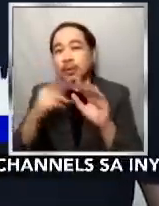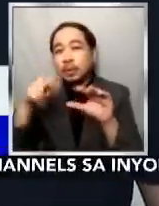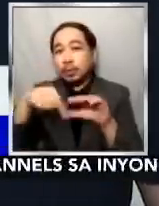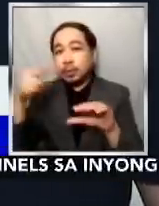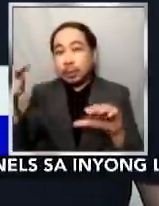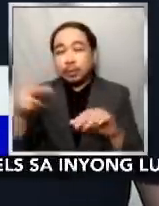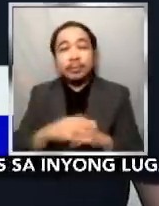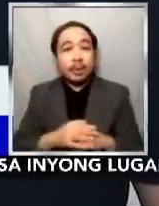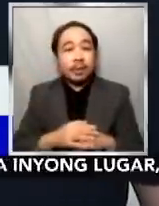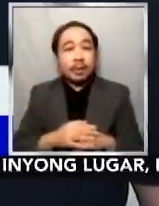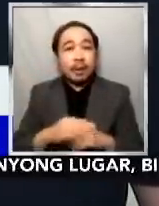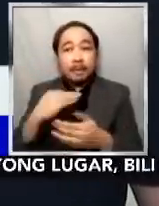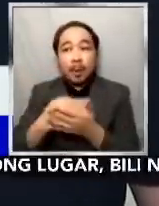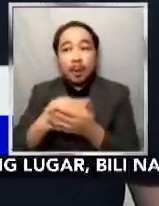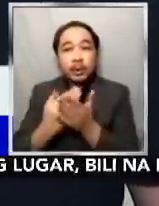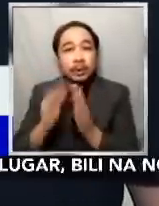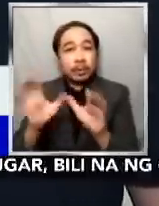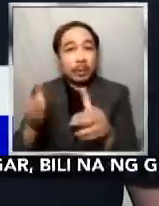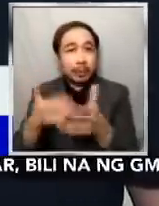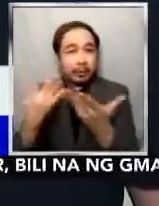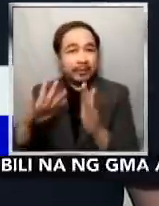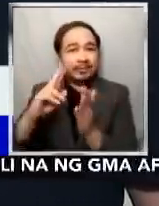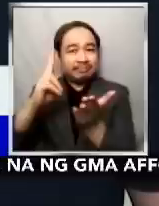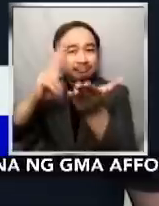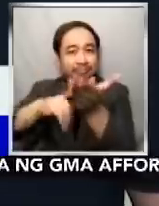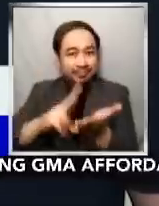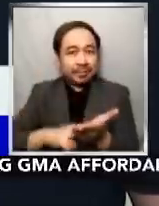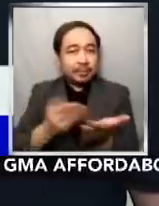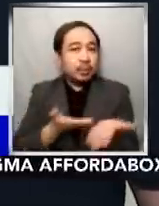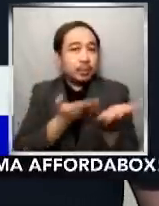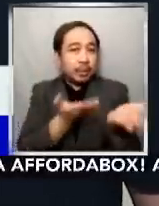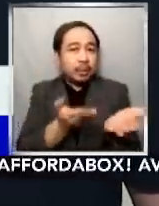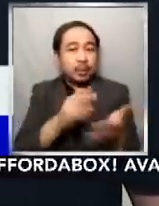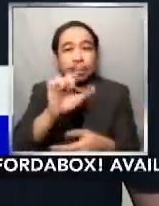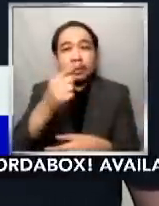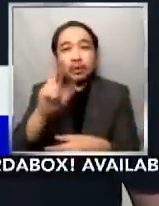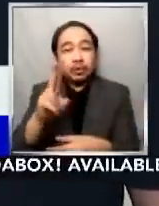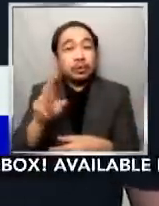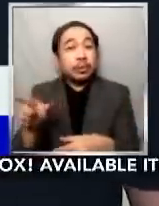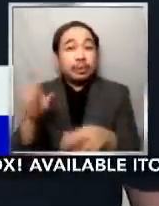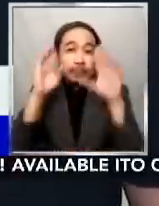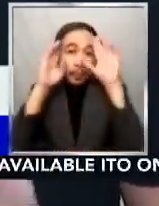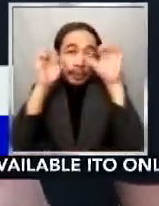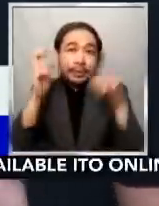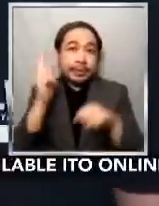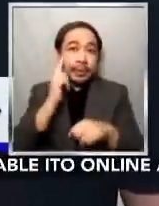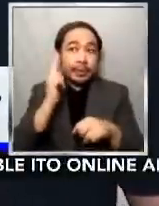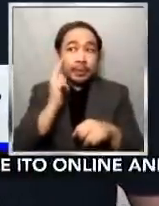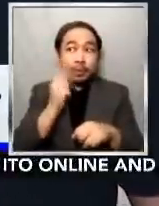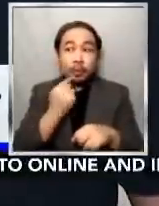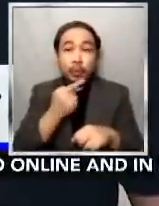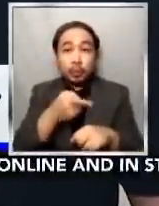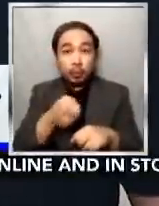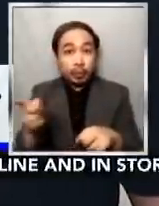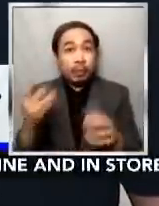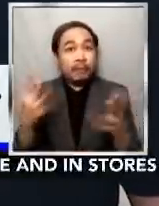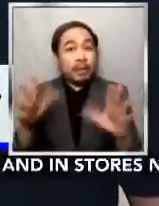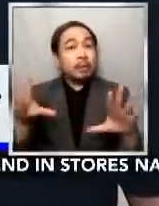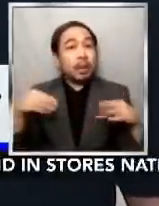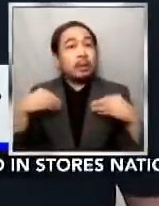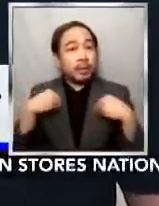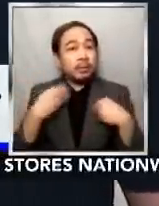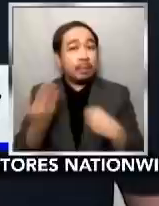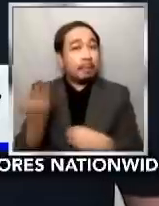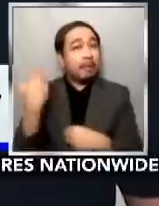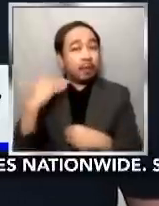ang pondo para ibigay sa mga LGU. Ayon kay Pangulong Rodrigo Duterte, yung mga tumanggap nung unang round ng ayuda sa ilalim ng